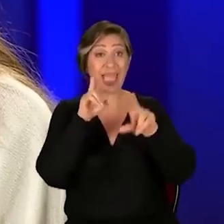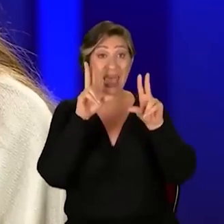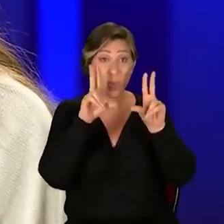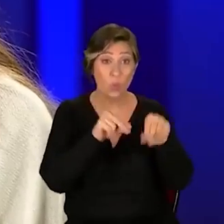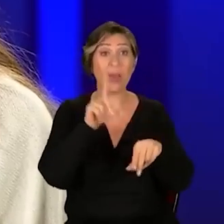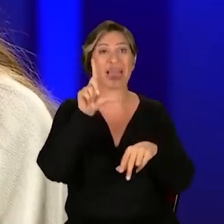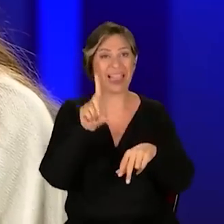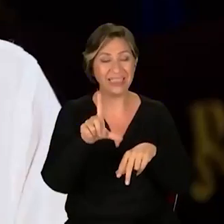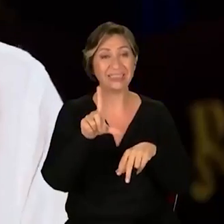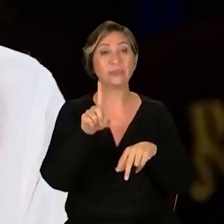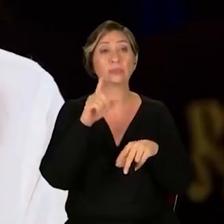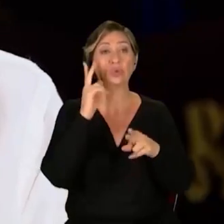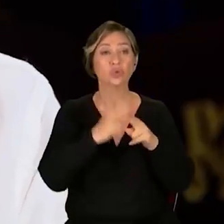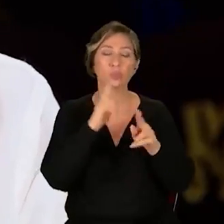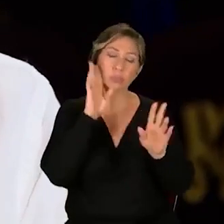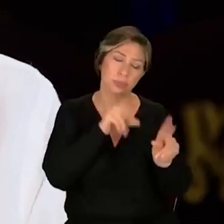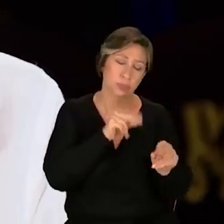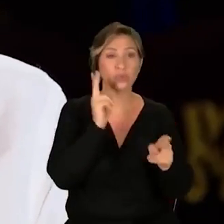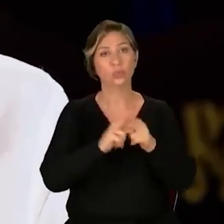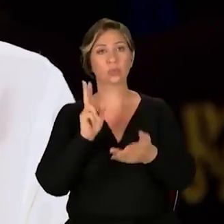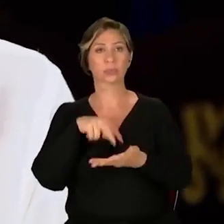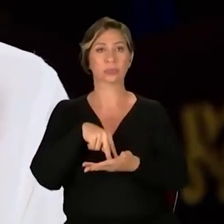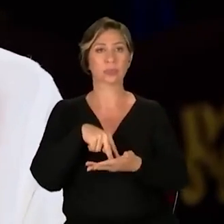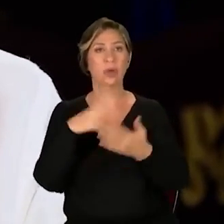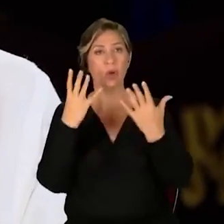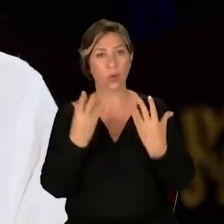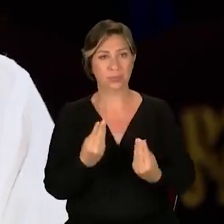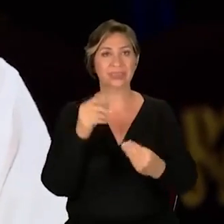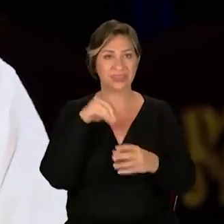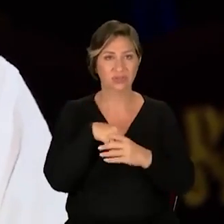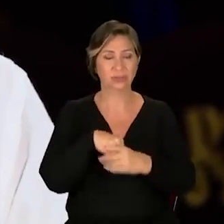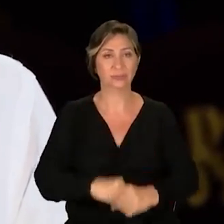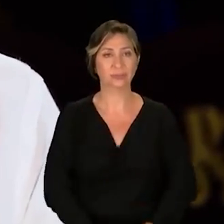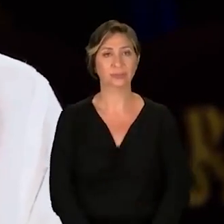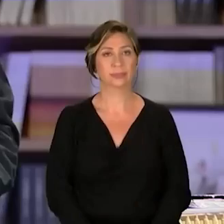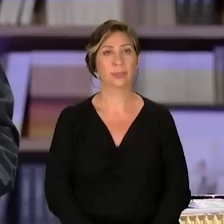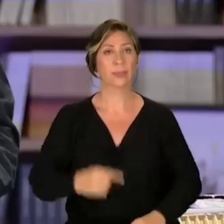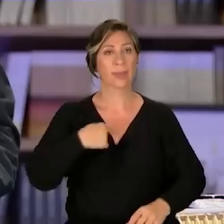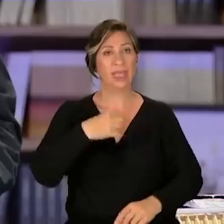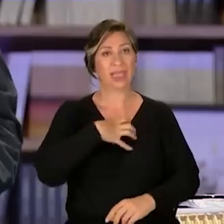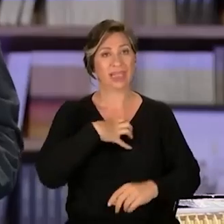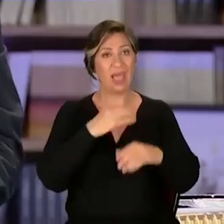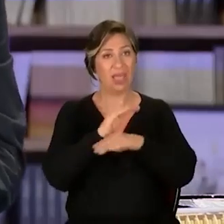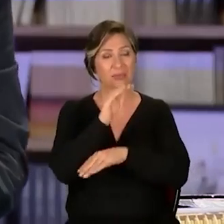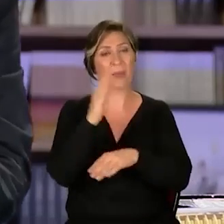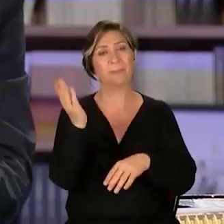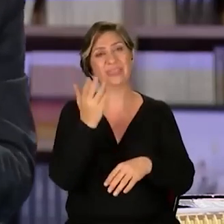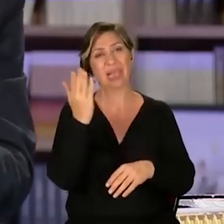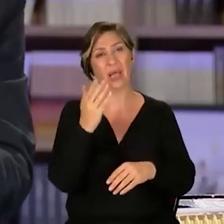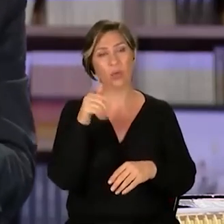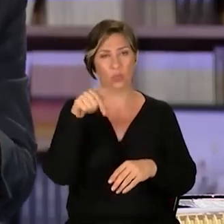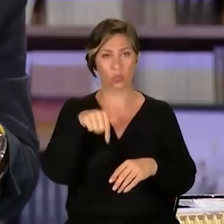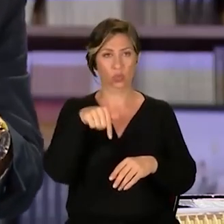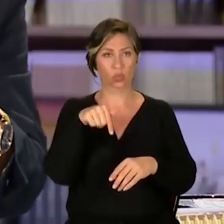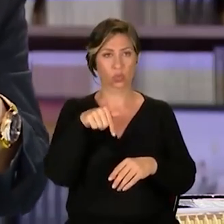yapmak lazım ki çabuk dalıp çabuk uyanasınız ve etkisini görebilirsiniz. Ben kendi hayatımda mesela şöyle söyleyeyim.